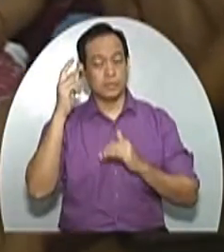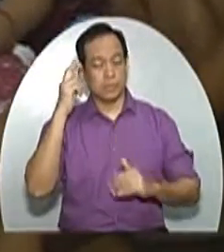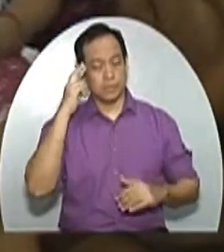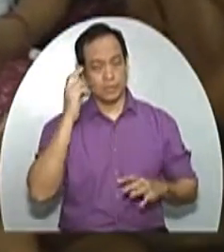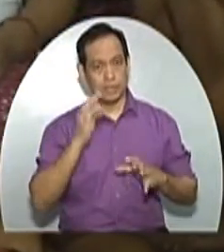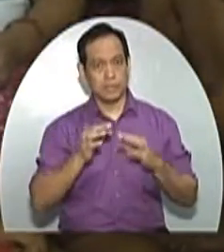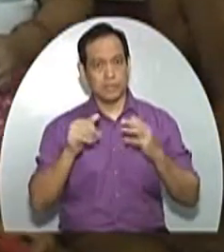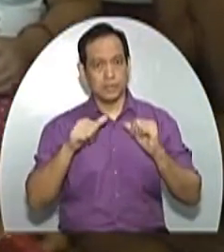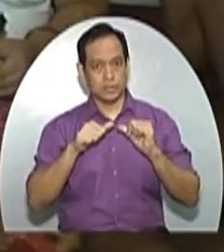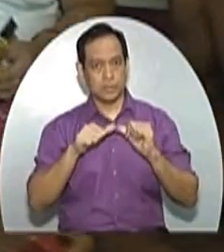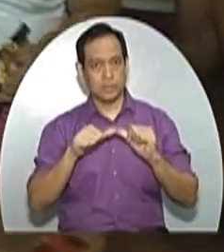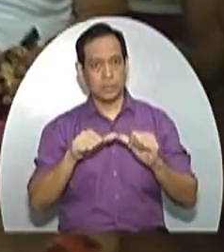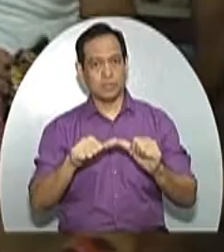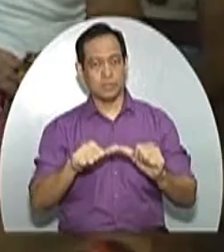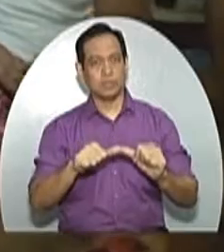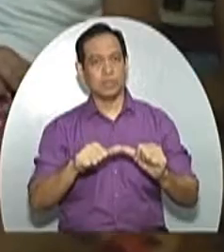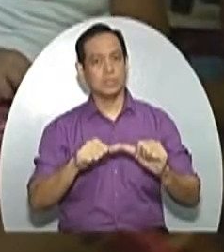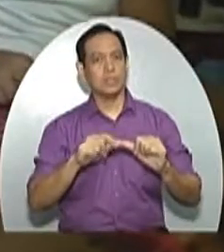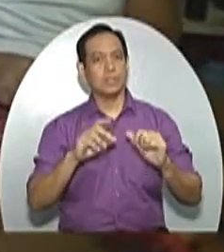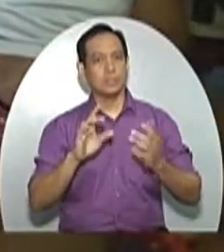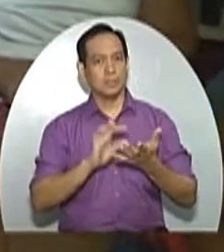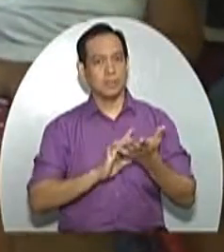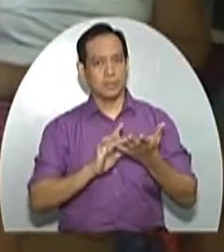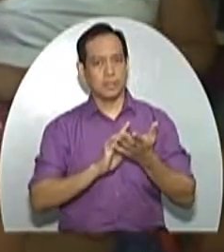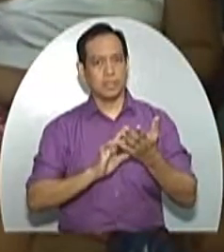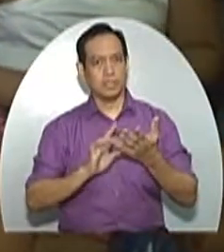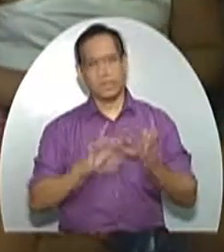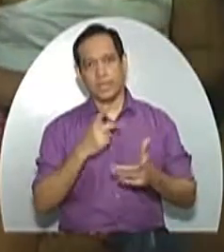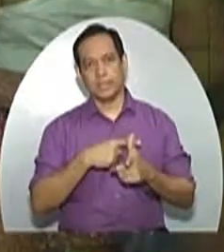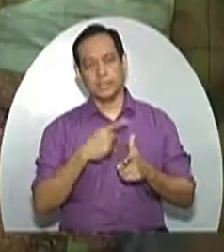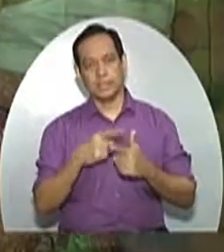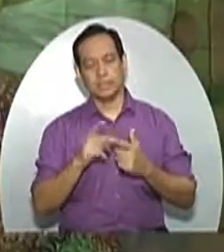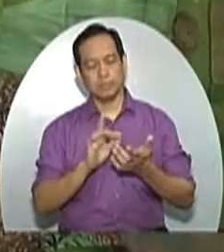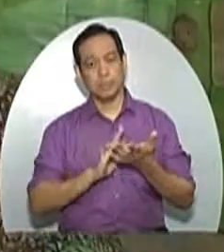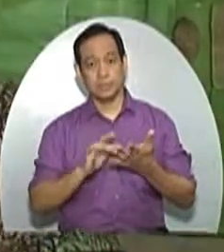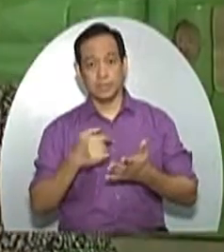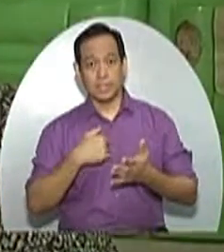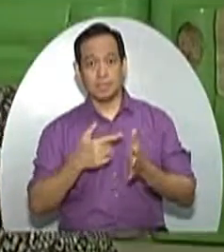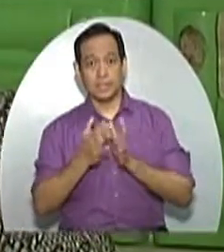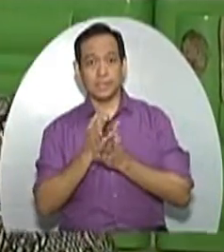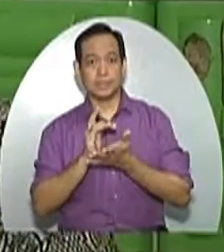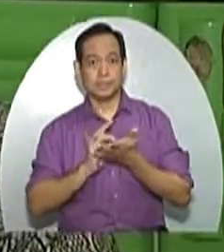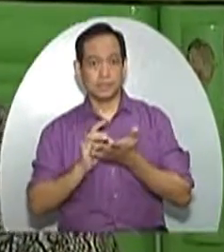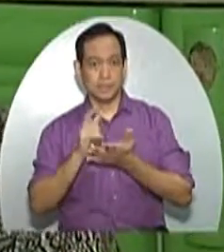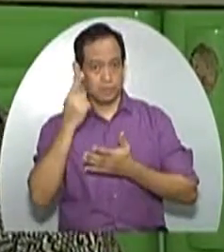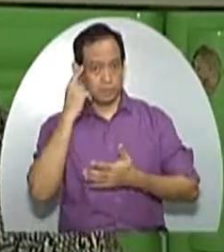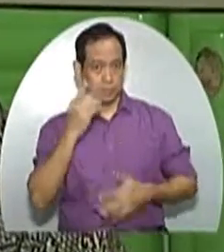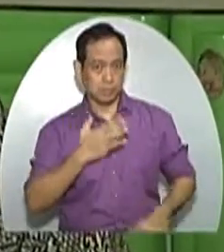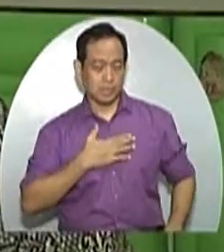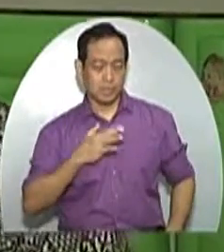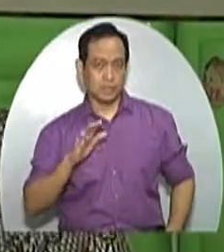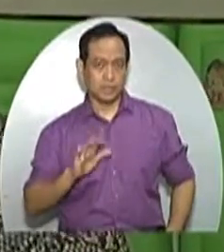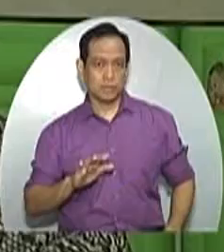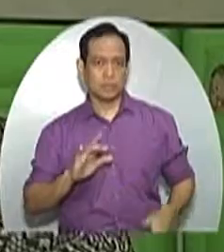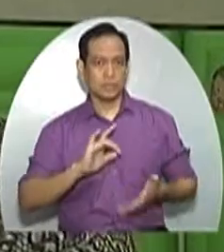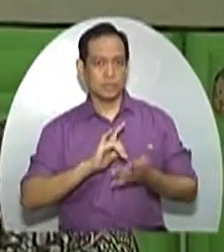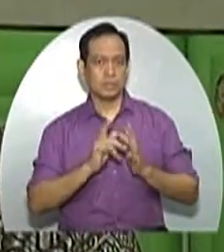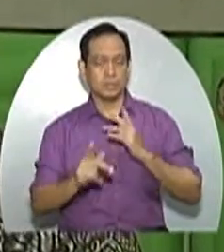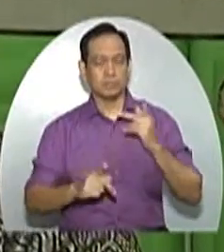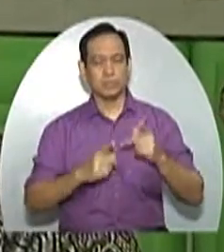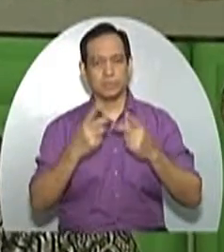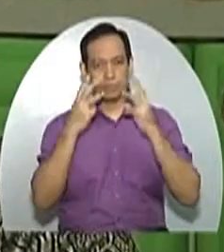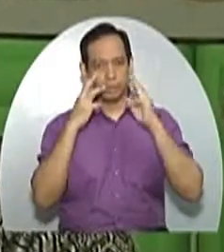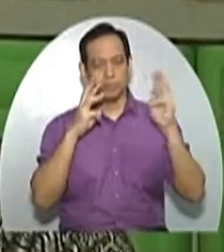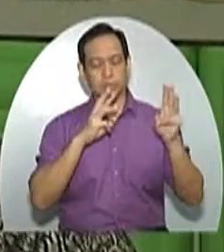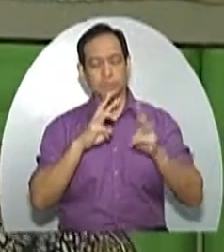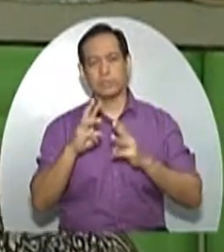kung magtutuloy-tuloy ang kanyang paggamot at physical therapy. Nananawagan pa ako para po sa anak ko na kung sino man po